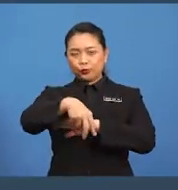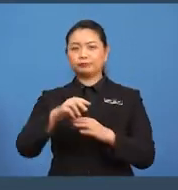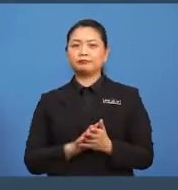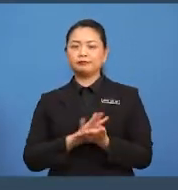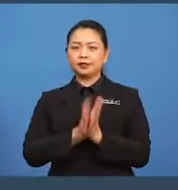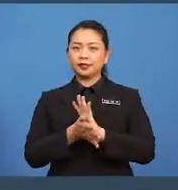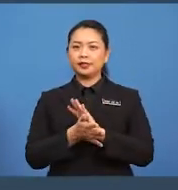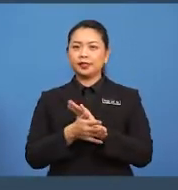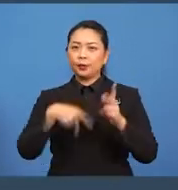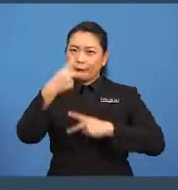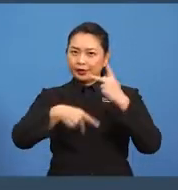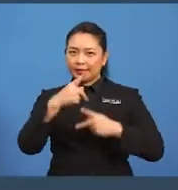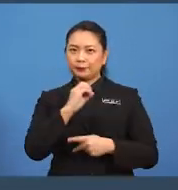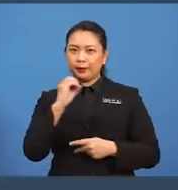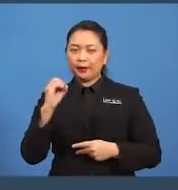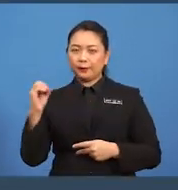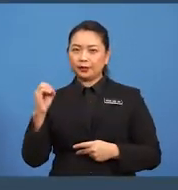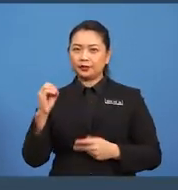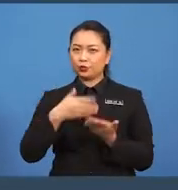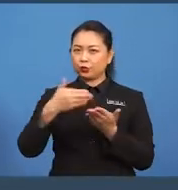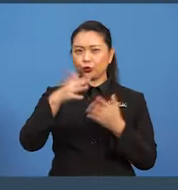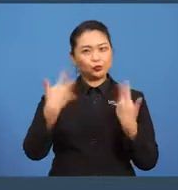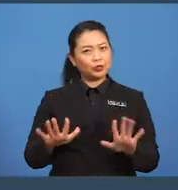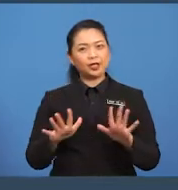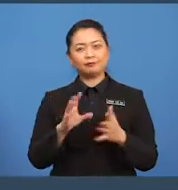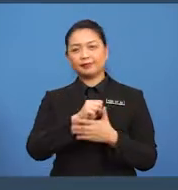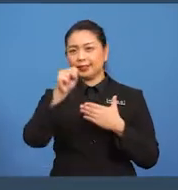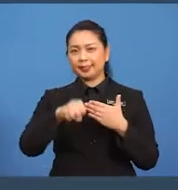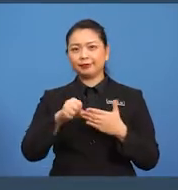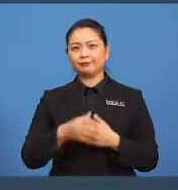Maka proses isihan bubble sort ini sudah selesai.